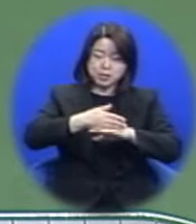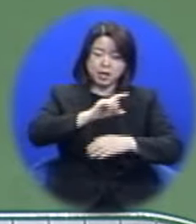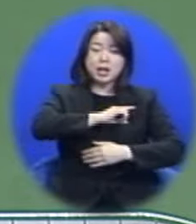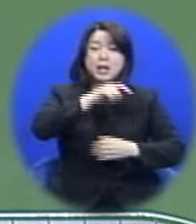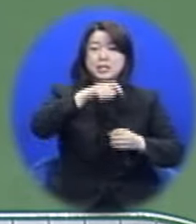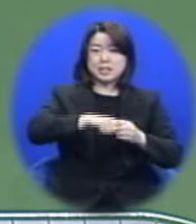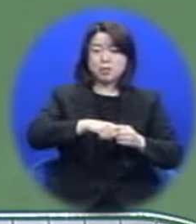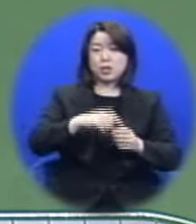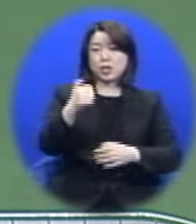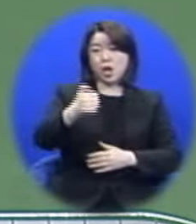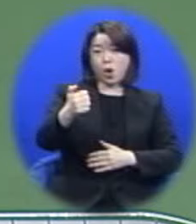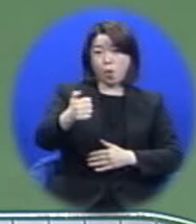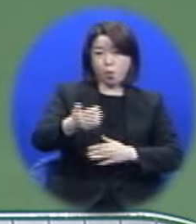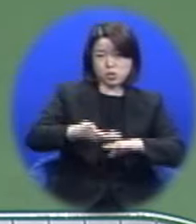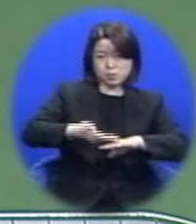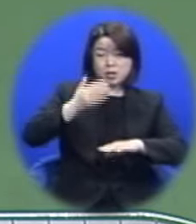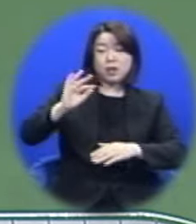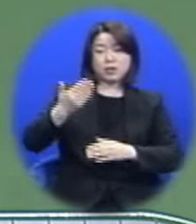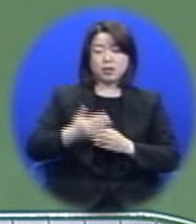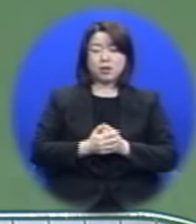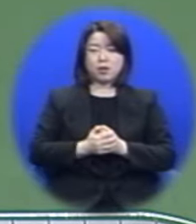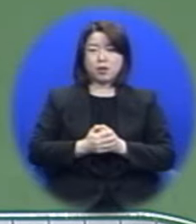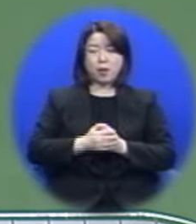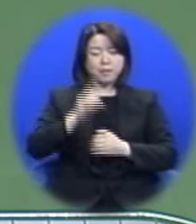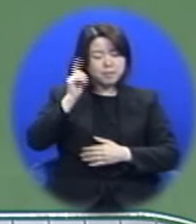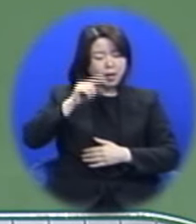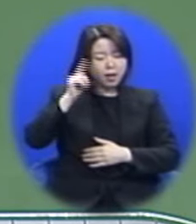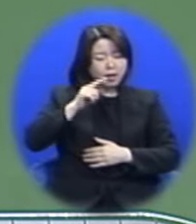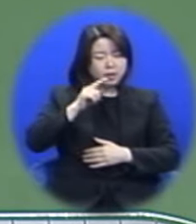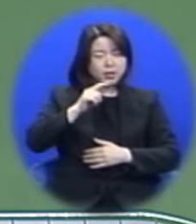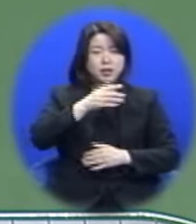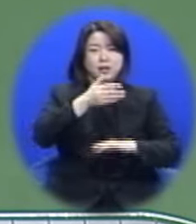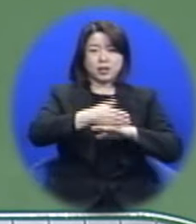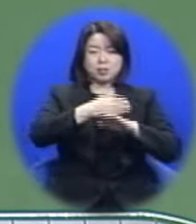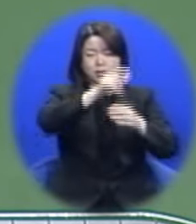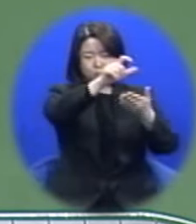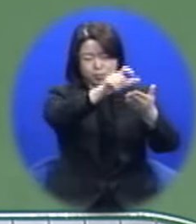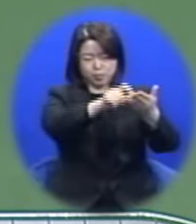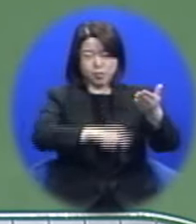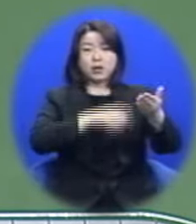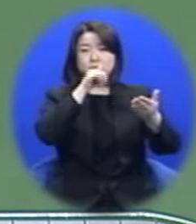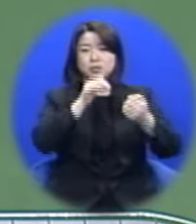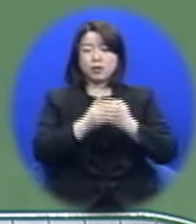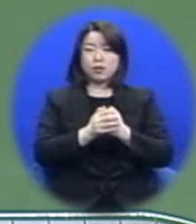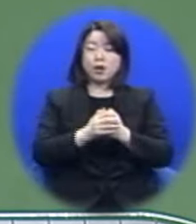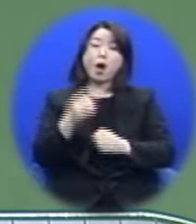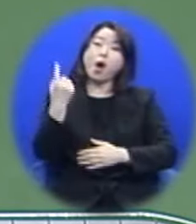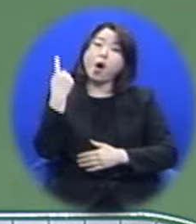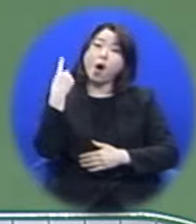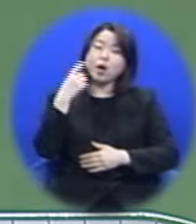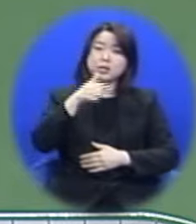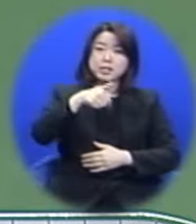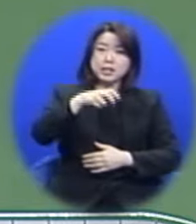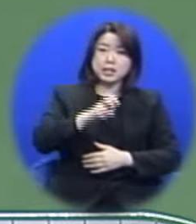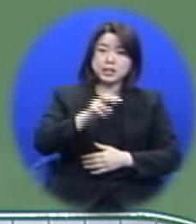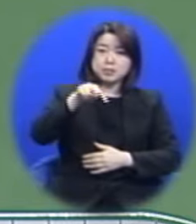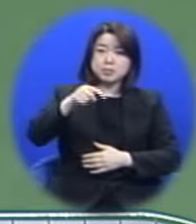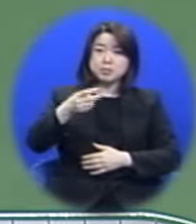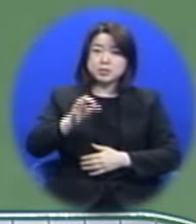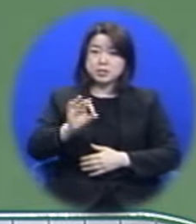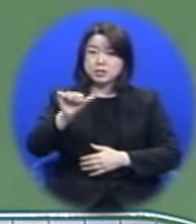제목이 50가지가 나옵니다. 매일같이. 어제 우리 김승혜 목사님